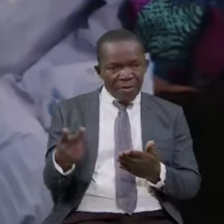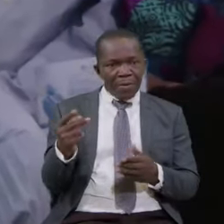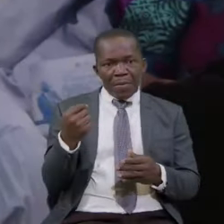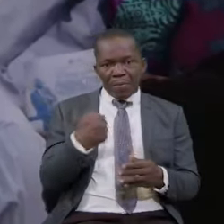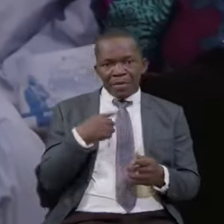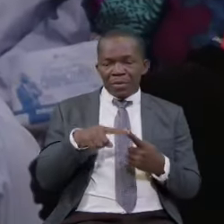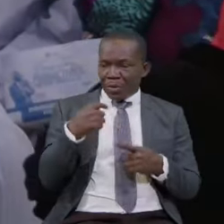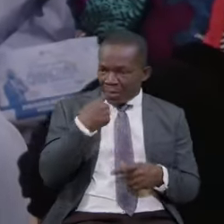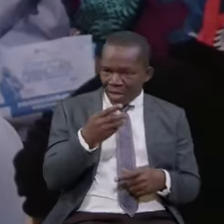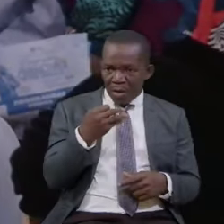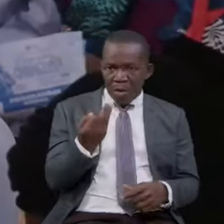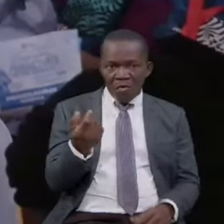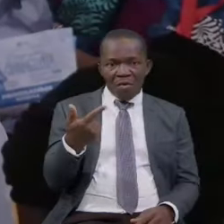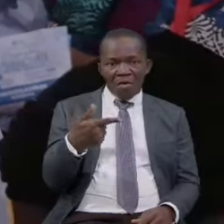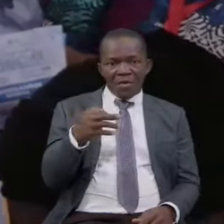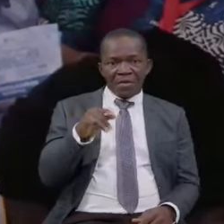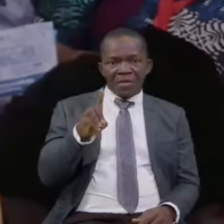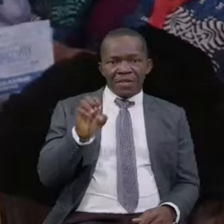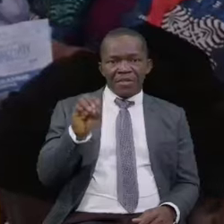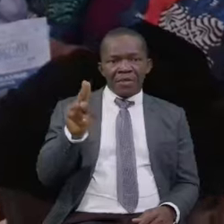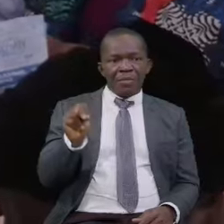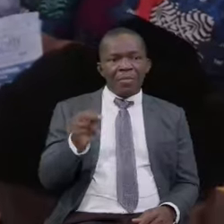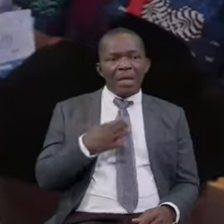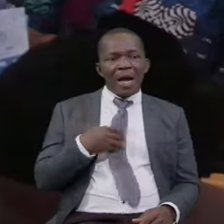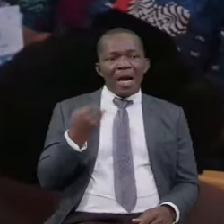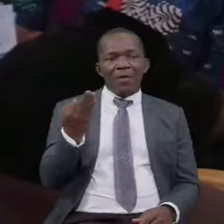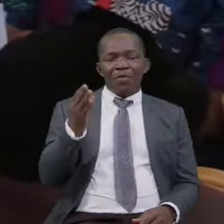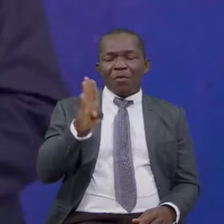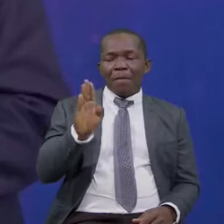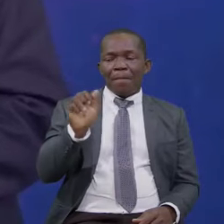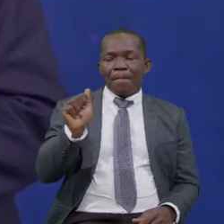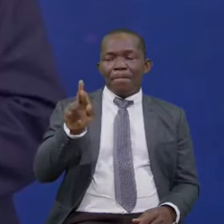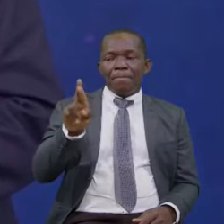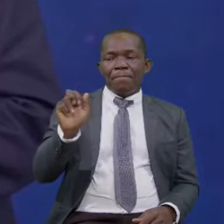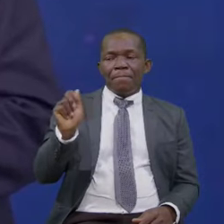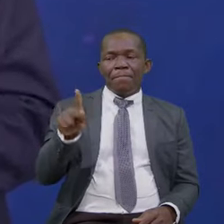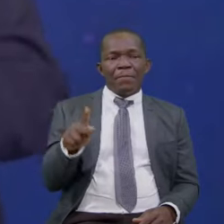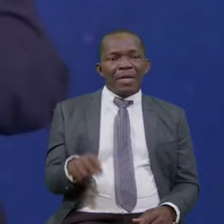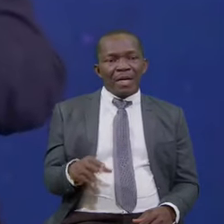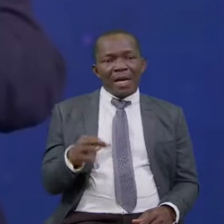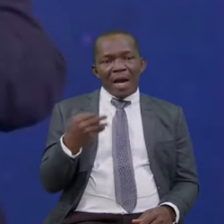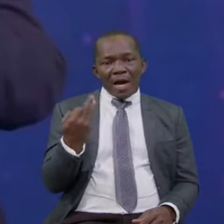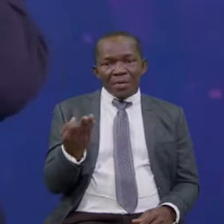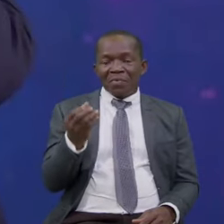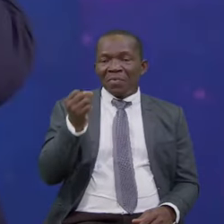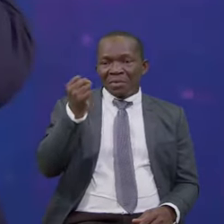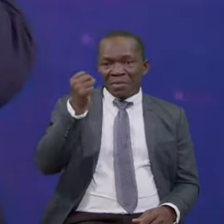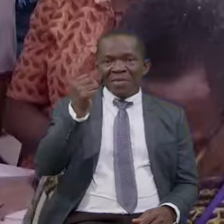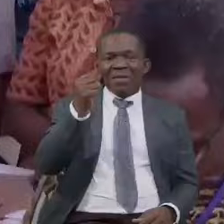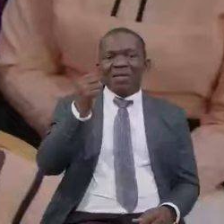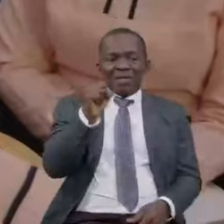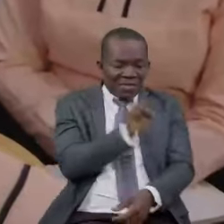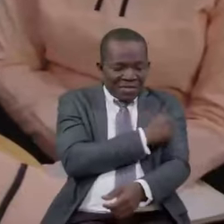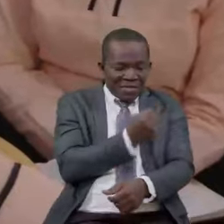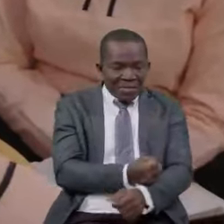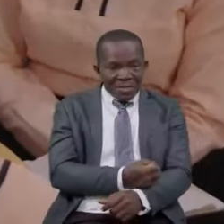Samson de Jef Samson qu'est-ce que je regarde Samson quelqu'un aide-moi qu'est-ce que tu